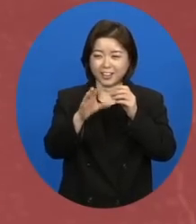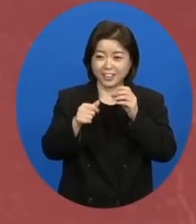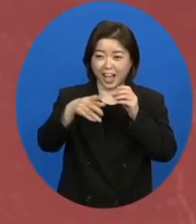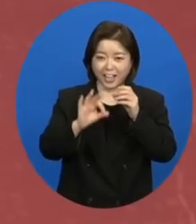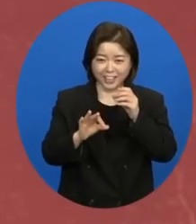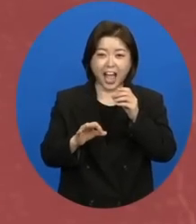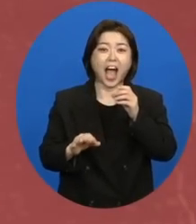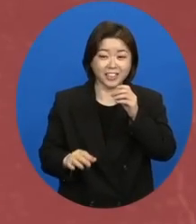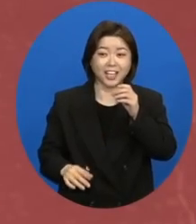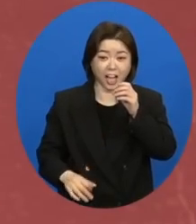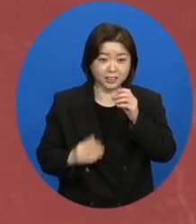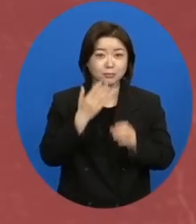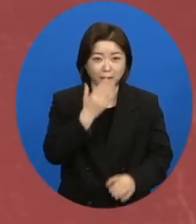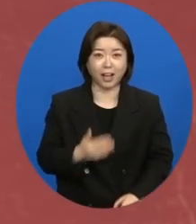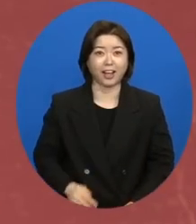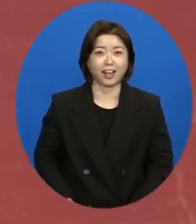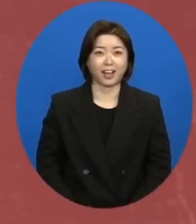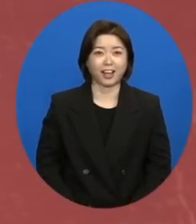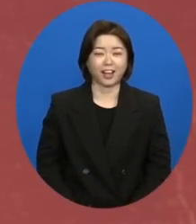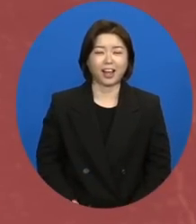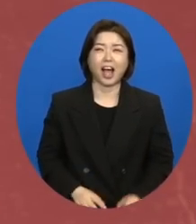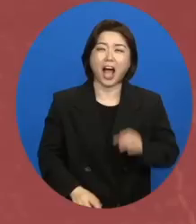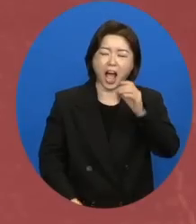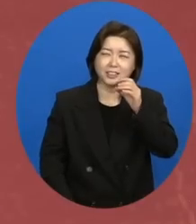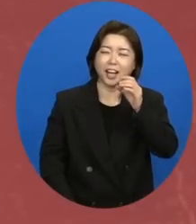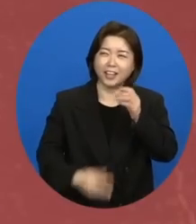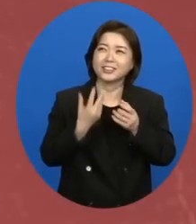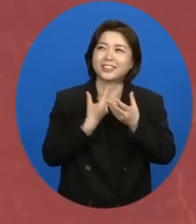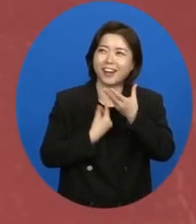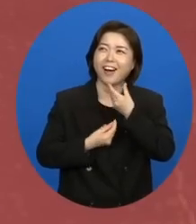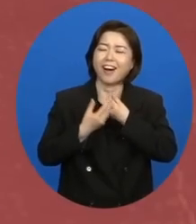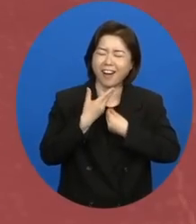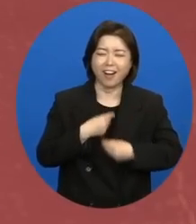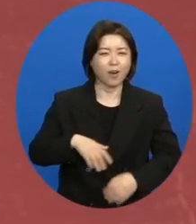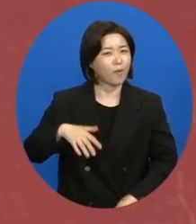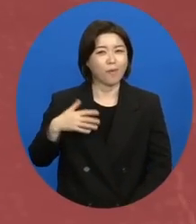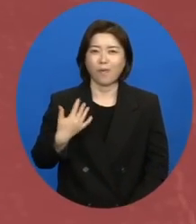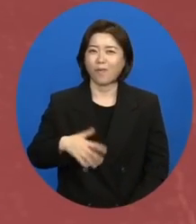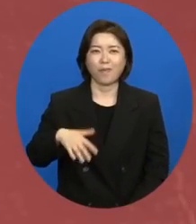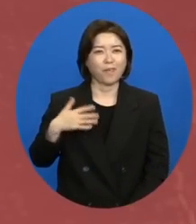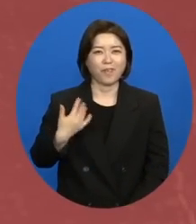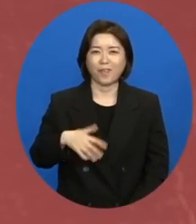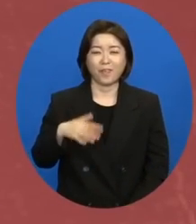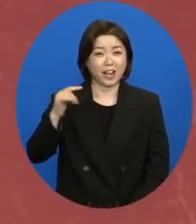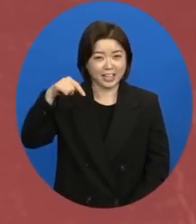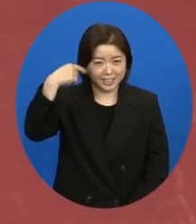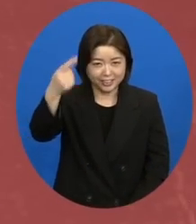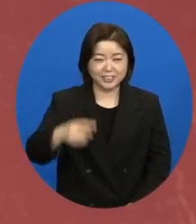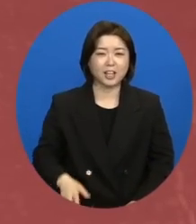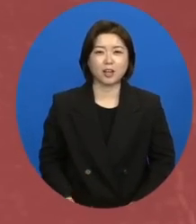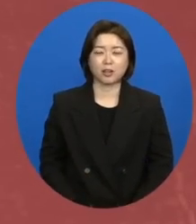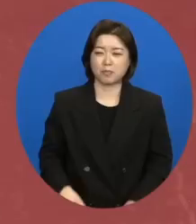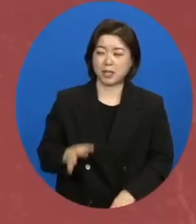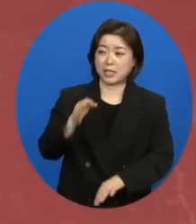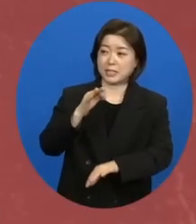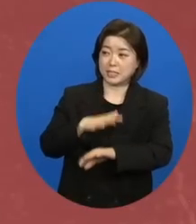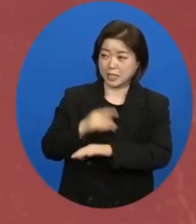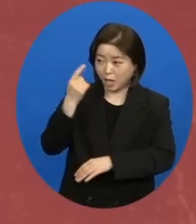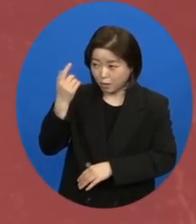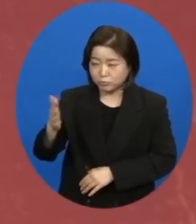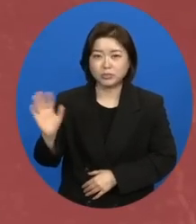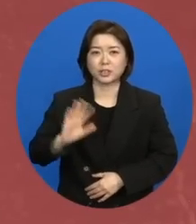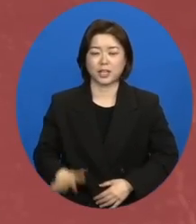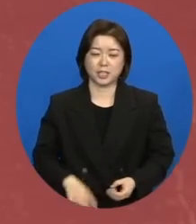씹히대 양갱이. 그리고 넘어가는데 와 그 다음에는 사줄래요 묻는 게 아니라 아빠